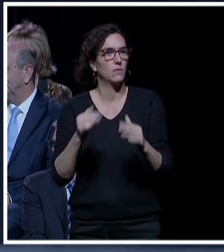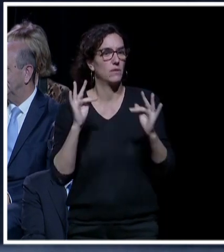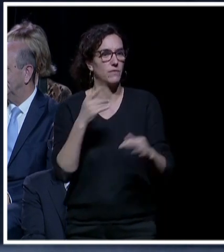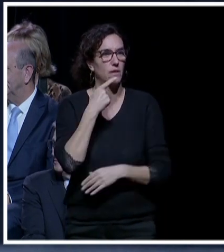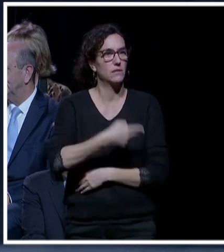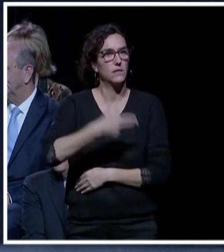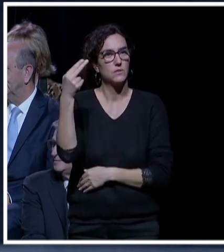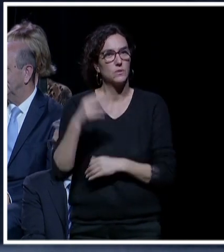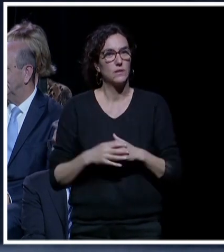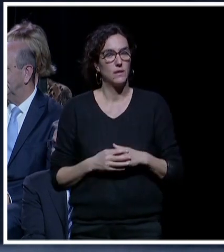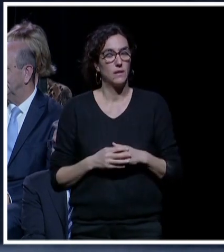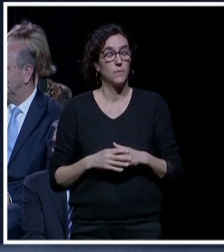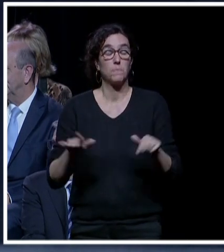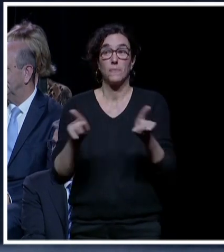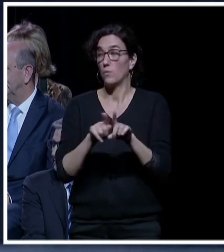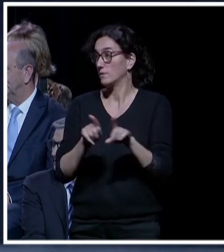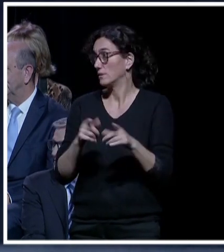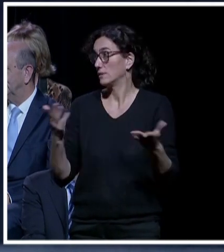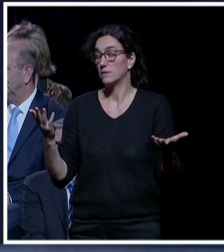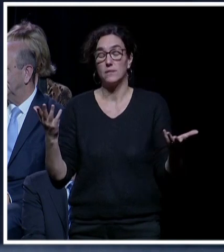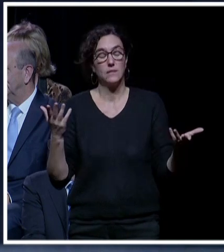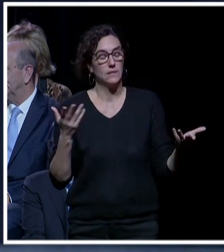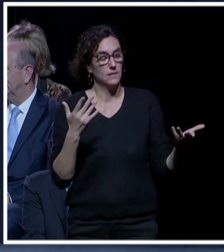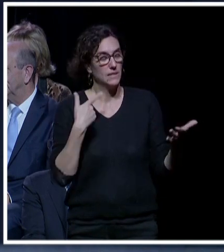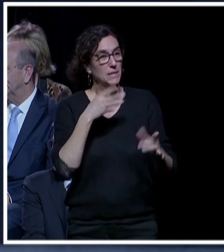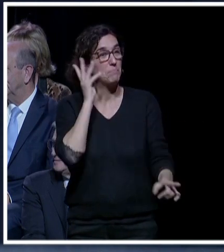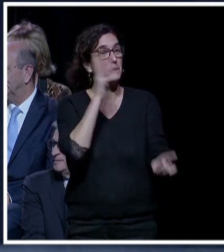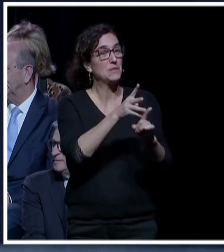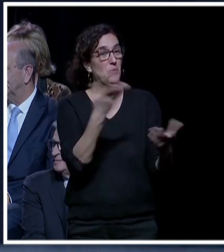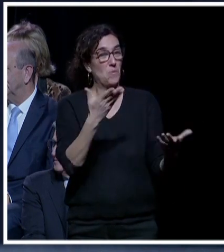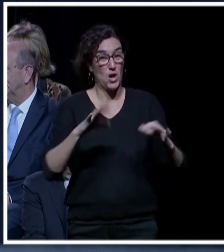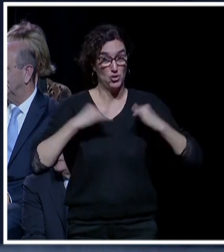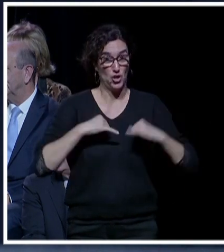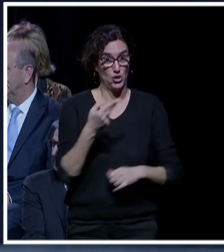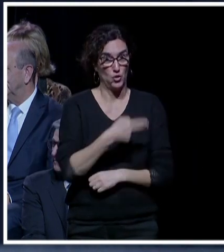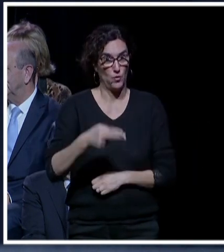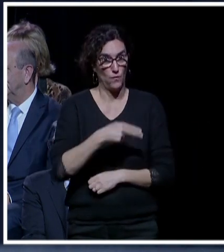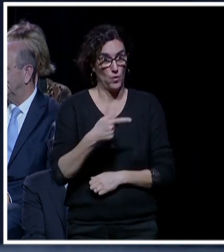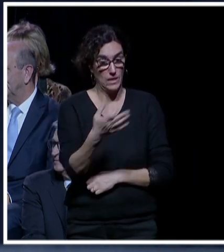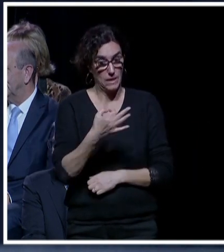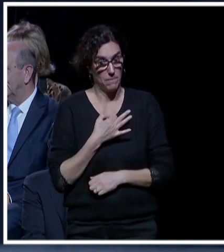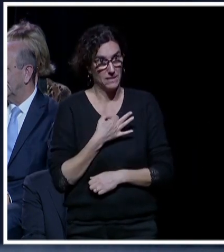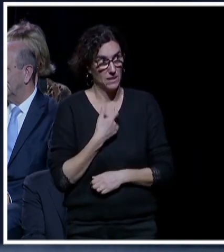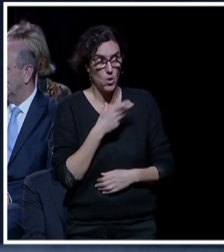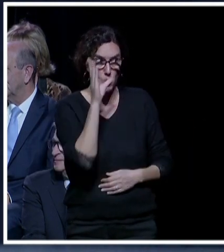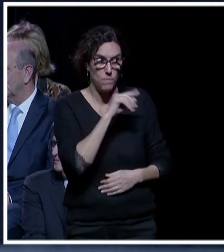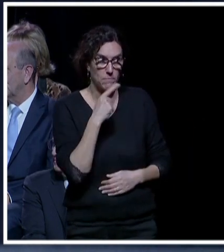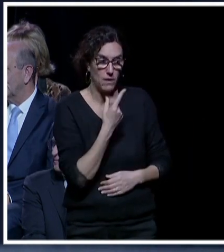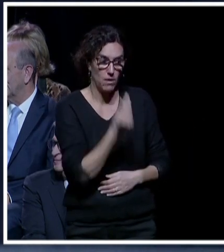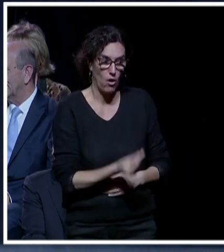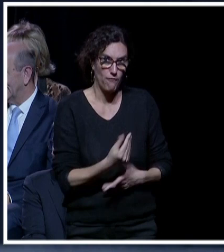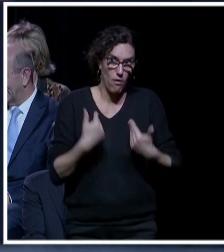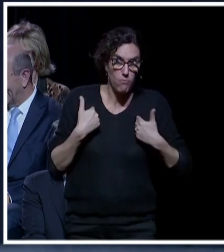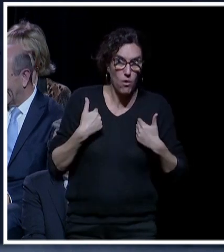puis, j'ai eu une mission. Mon jeune neveu m'a dit « N'oublie pas de me citer et de citer Marie ». Donc, je le